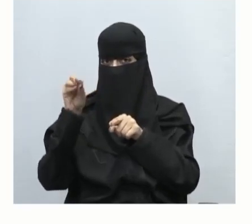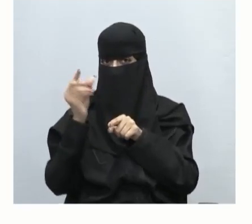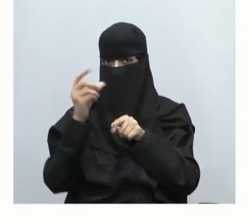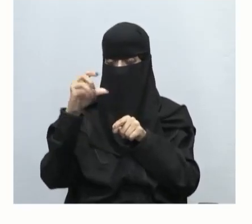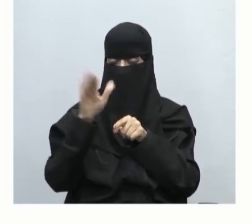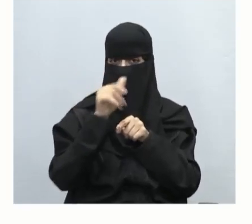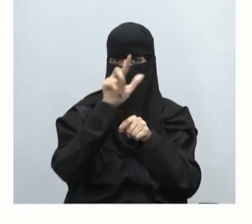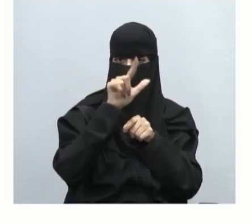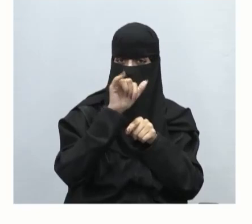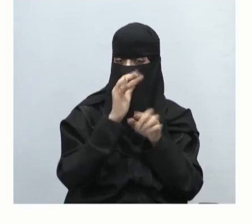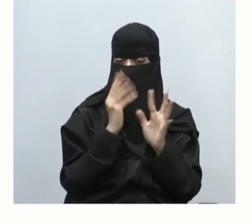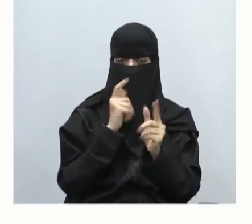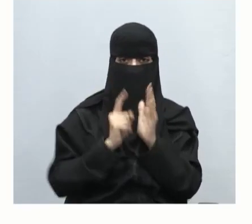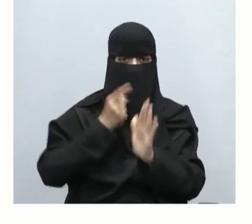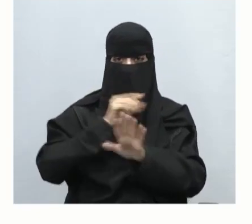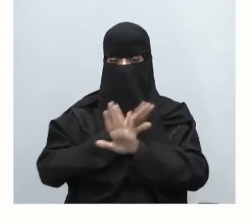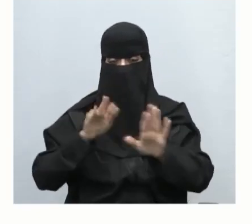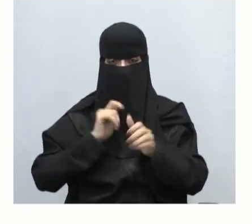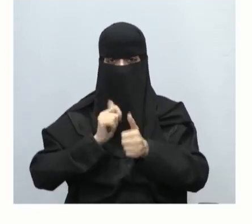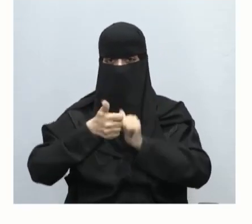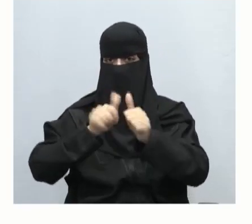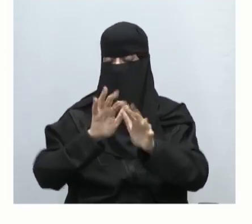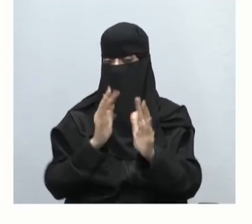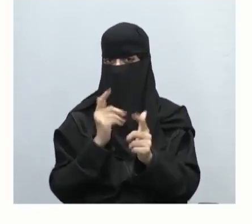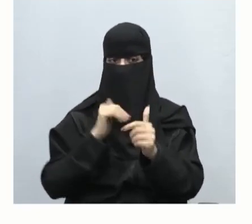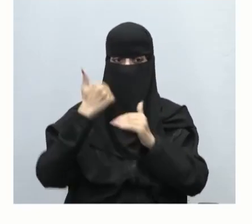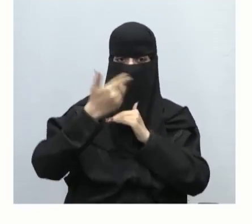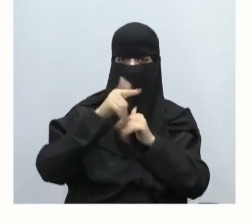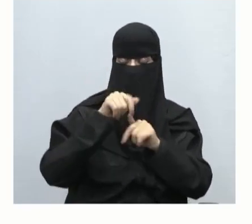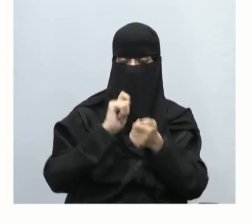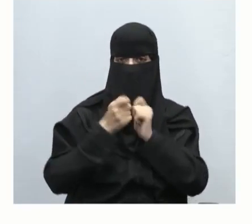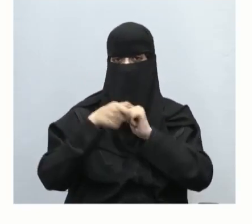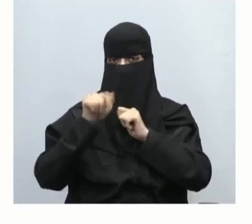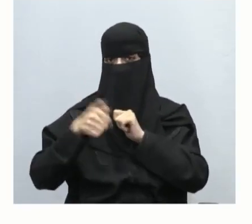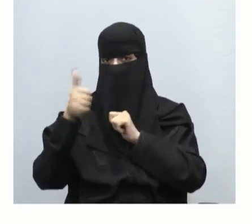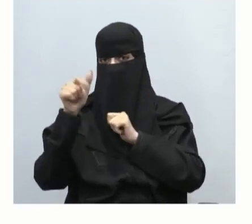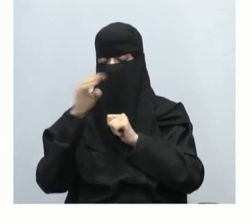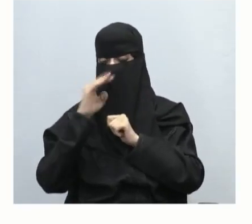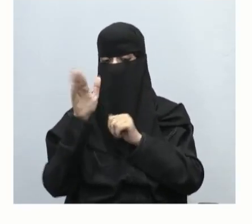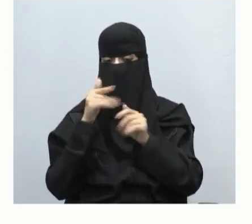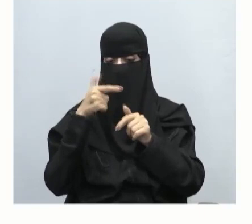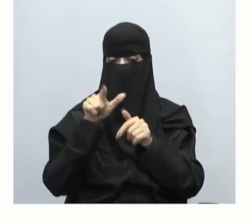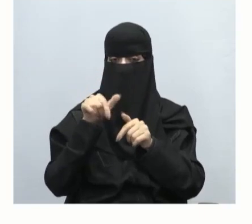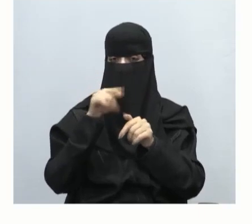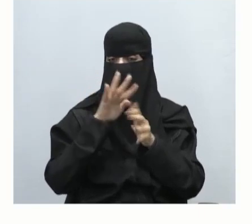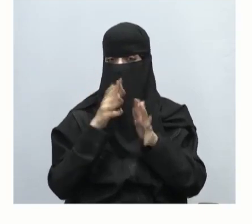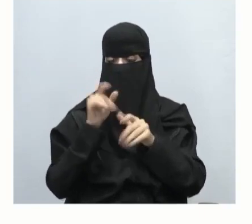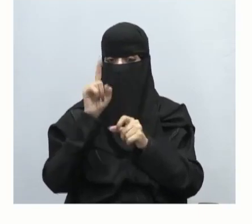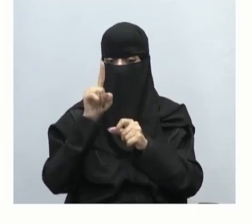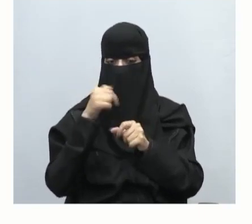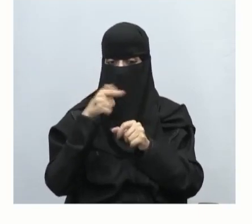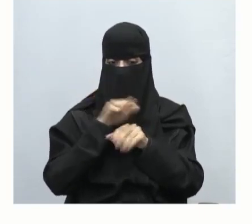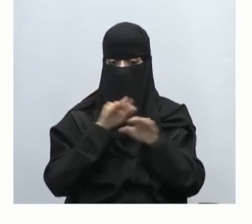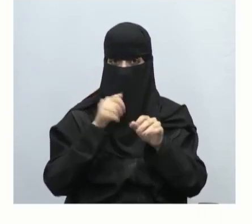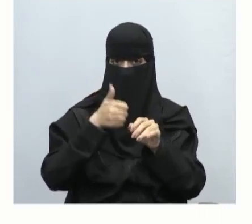وليث من قبل الاخر او من بعد الاخر البديل الف بديل صحيح اما البديل باء هنا هل